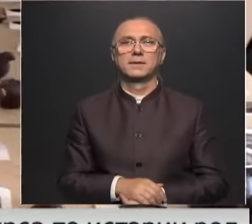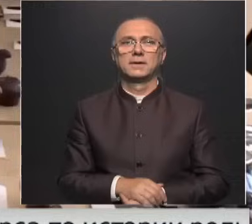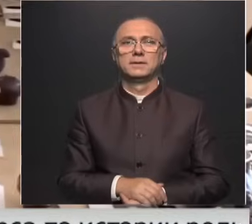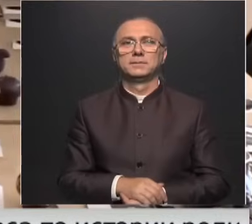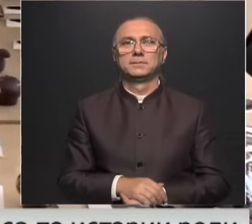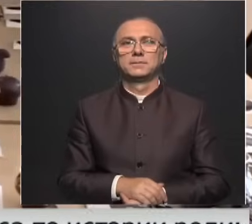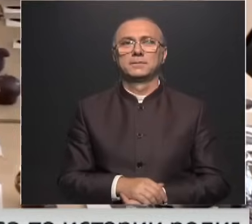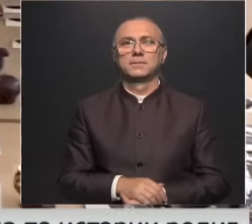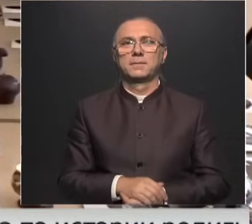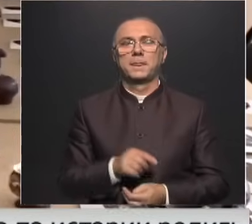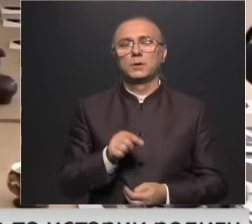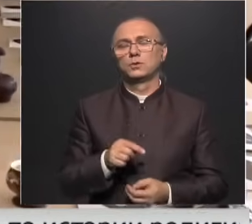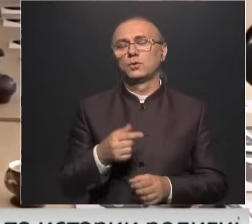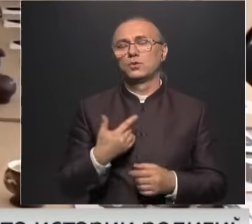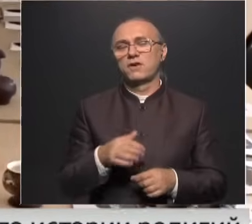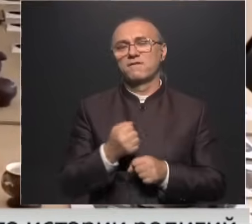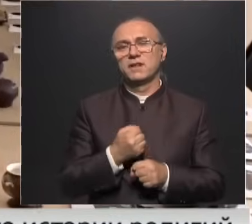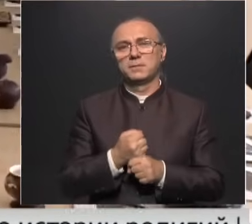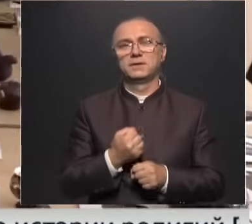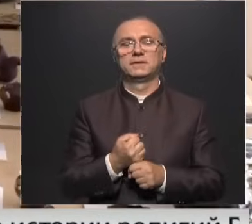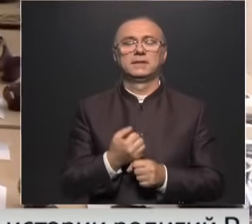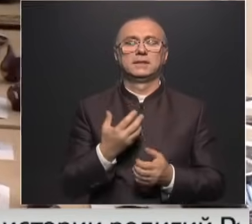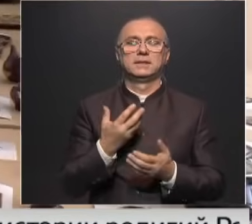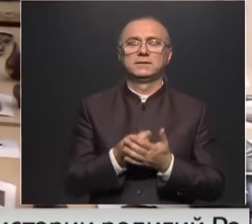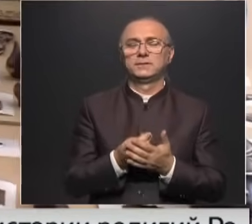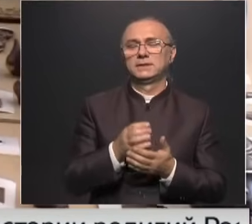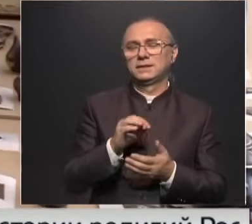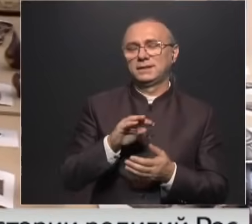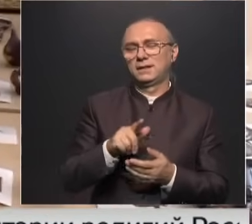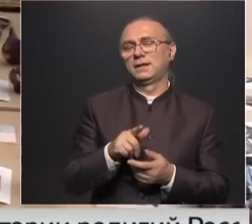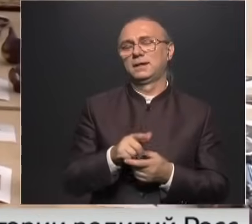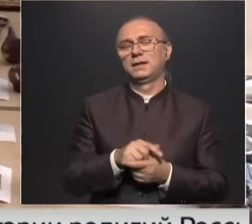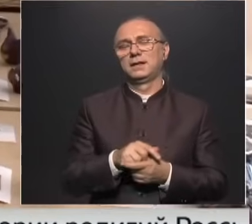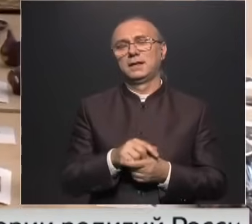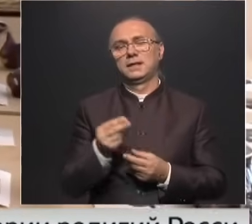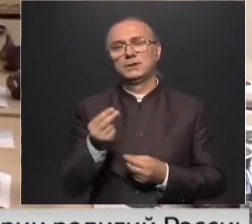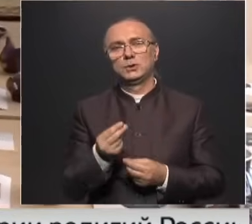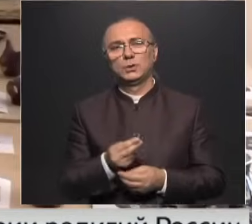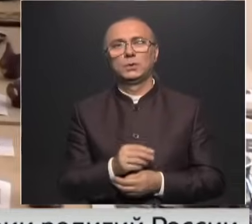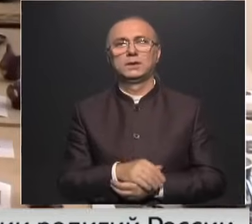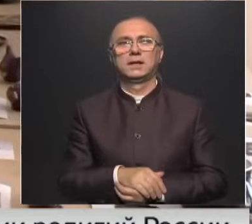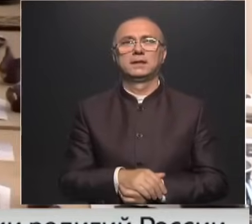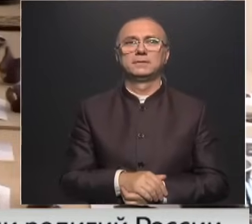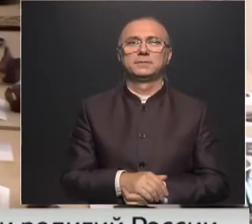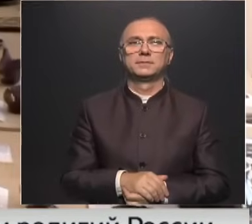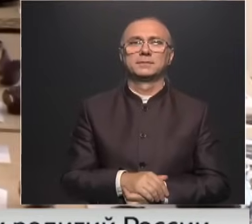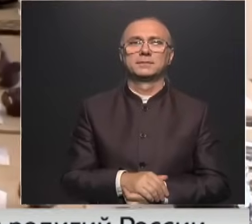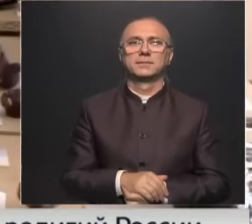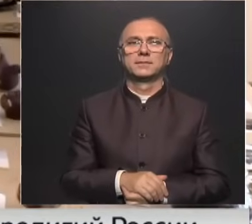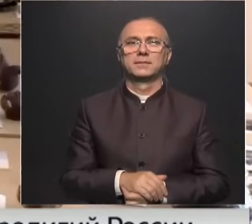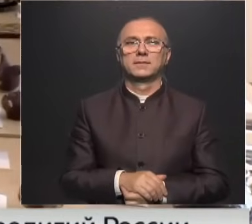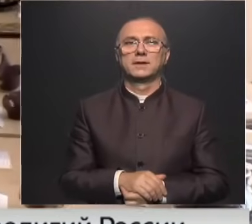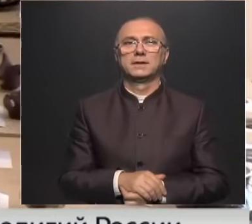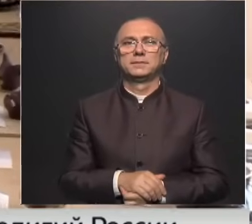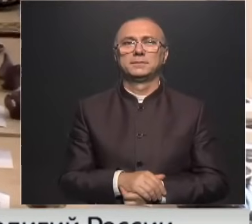есть это уже вырабатывается, сам рисунок прорабатывается, сам прием. Прием очень интересный. Здесь как раз синтез,